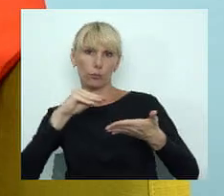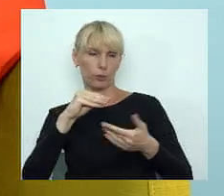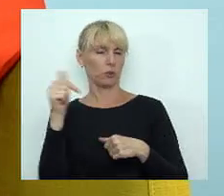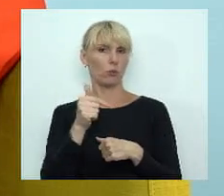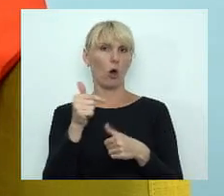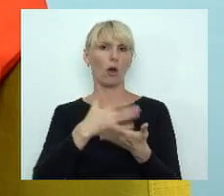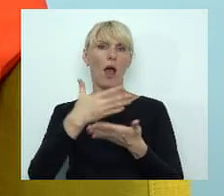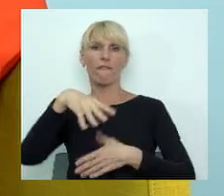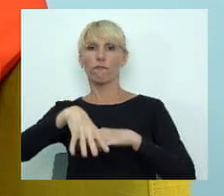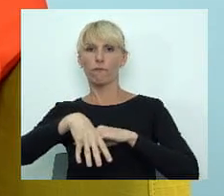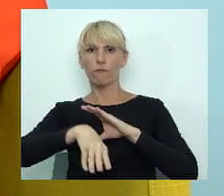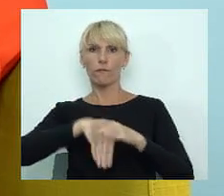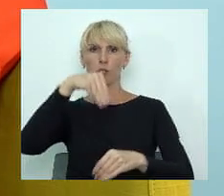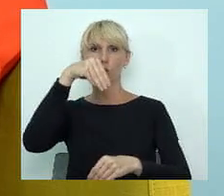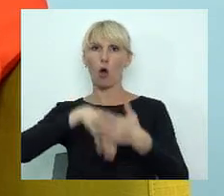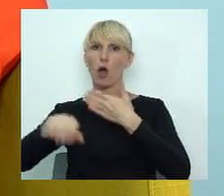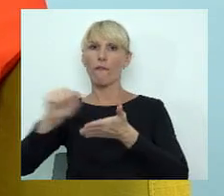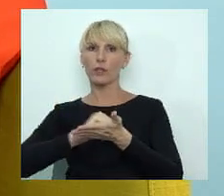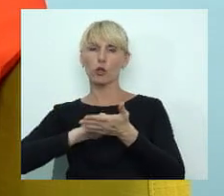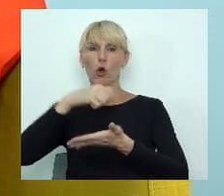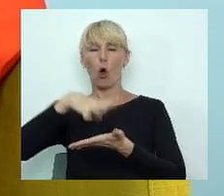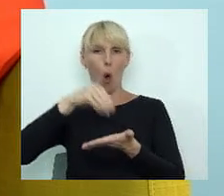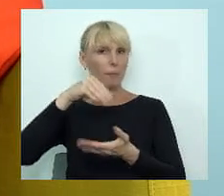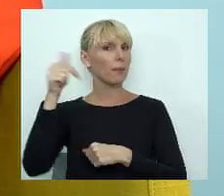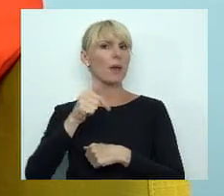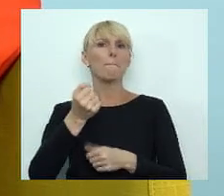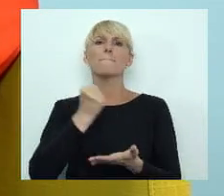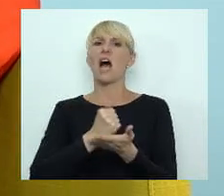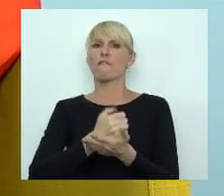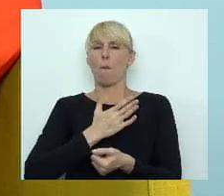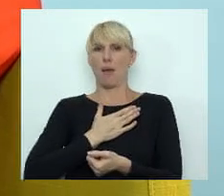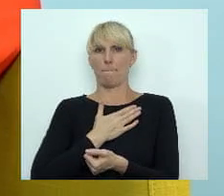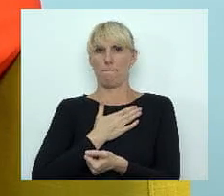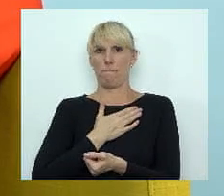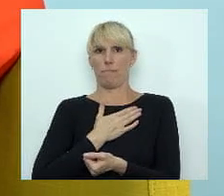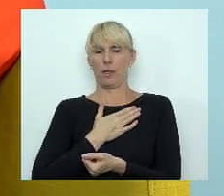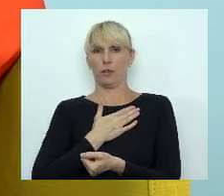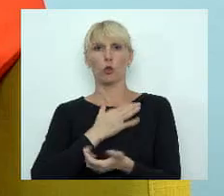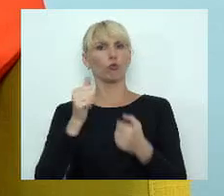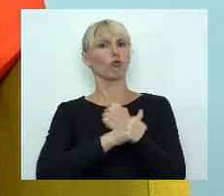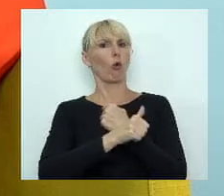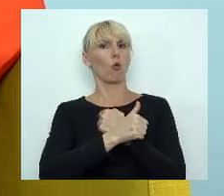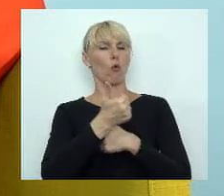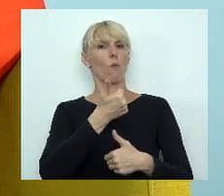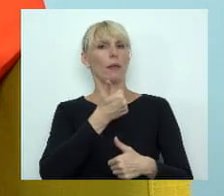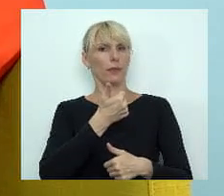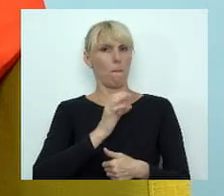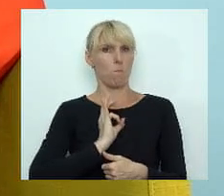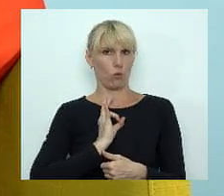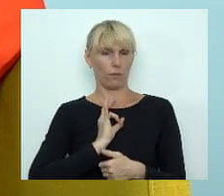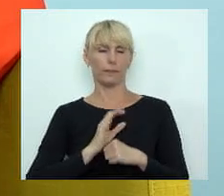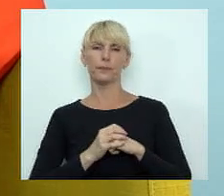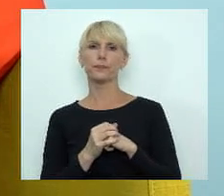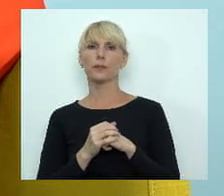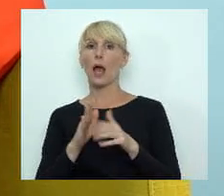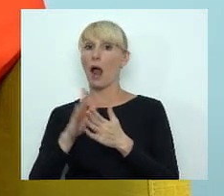zażądać wyciągu, wydruku, kopii. Ja mam do tego prawo do tego dokumentu. Natomiast jeżeli chodzi o ochronę danych